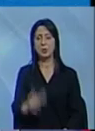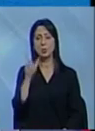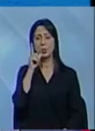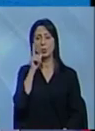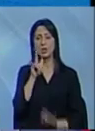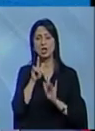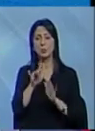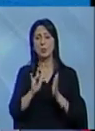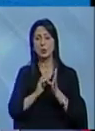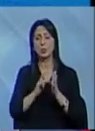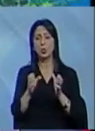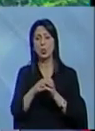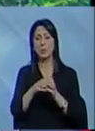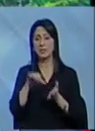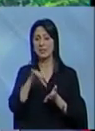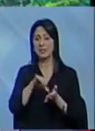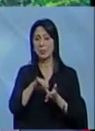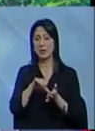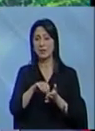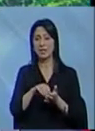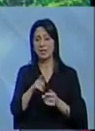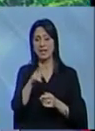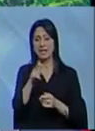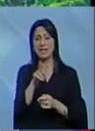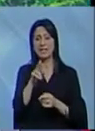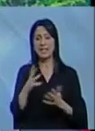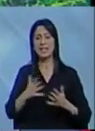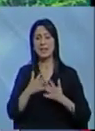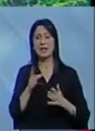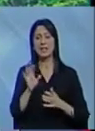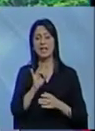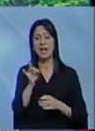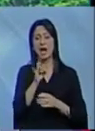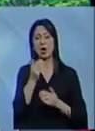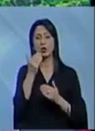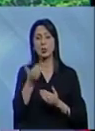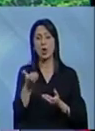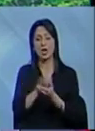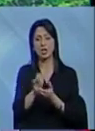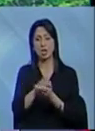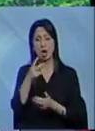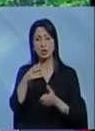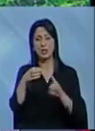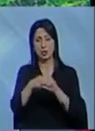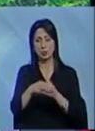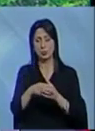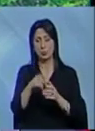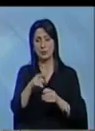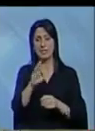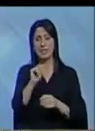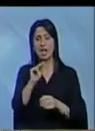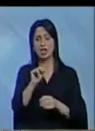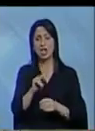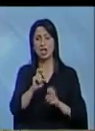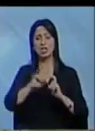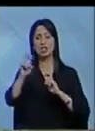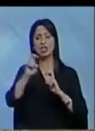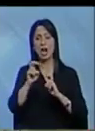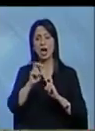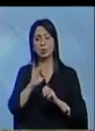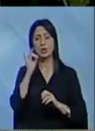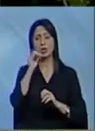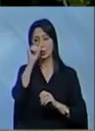ქუთაისში მოქმედი ტურისტული კომპანიის წარმომადგენლები და გიდები იმერეთის რეგიონის ღირსშესანიშნაობებს ეცნობიან. ოცკაციანი ჯგუფი დღეს საჩხერისა და ჭიათურის